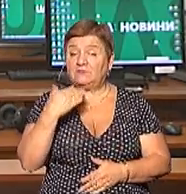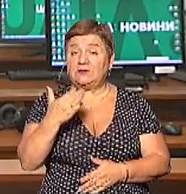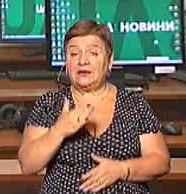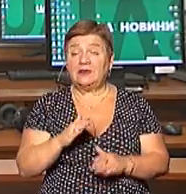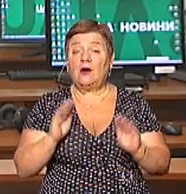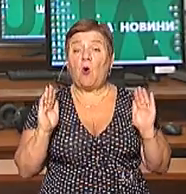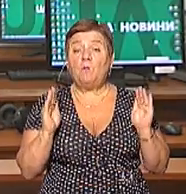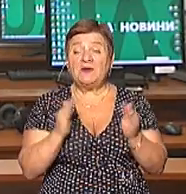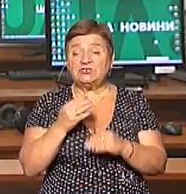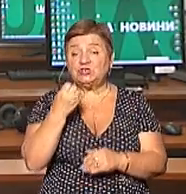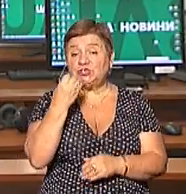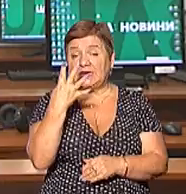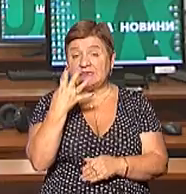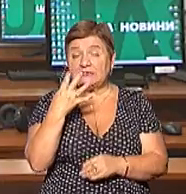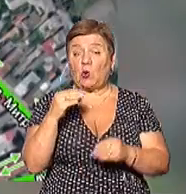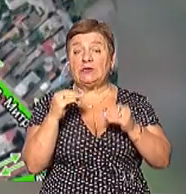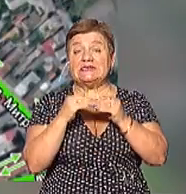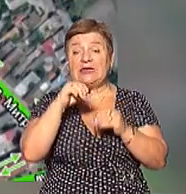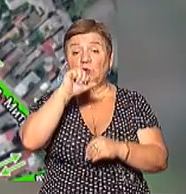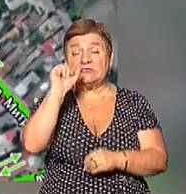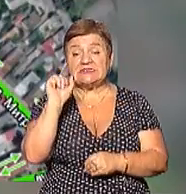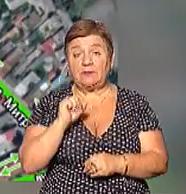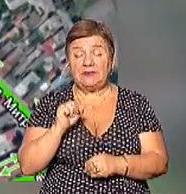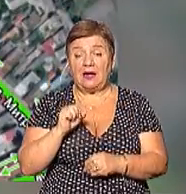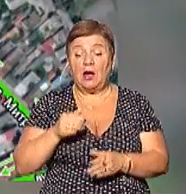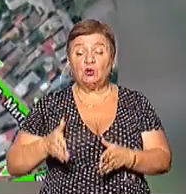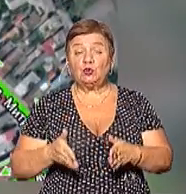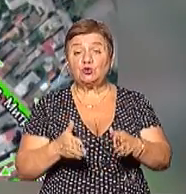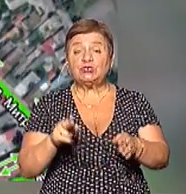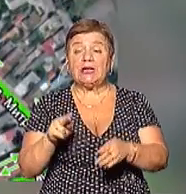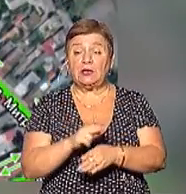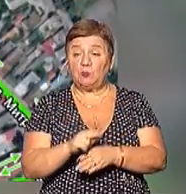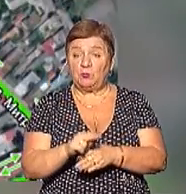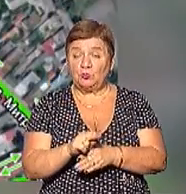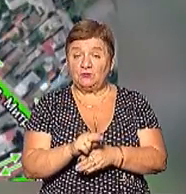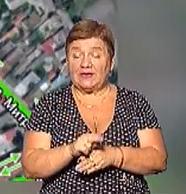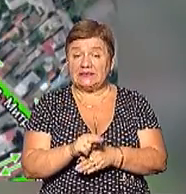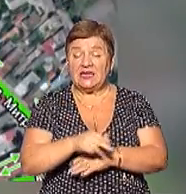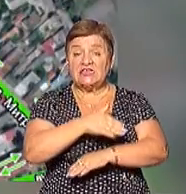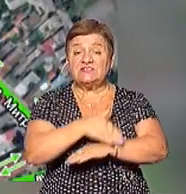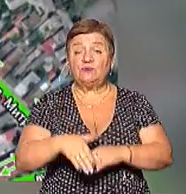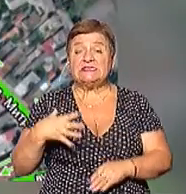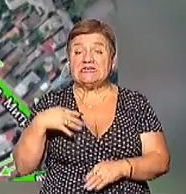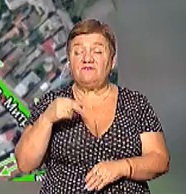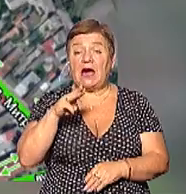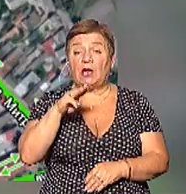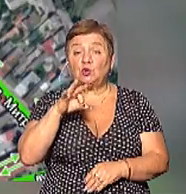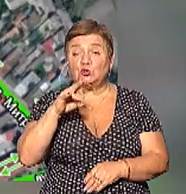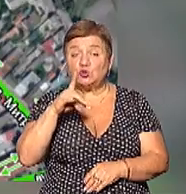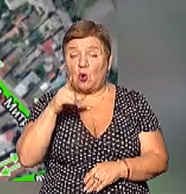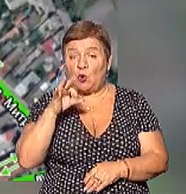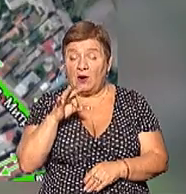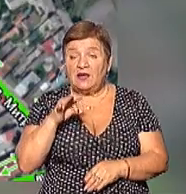обмеження із 14 години 10 серпня. Дорожники ремонтуватимуть ділянку від перехрестя з вулицею Льва Толстого до перехрестя